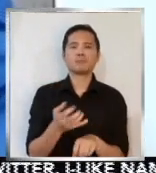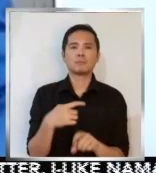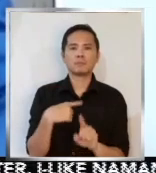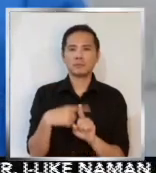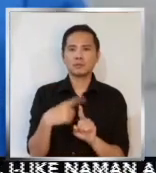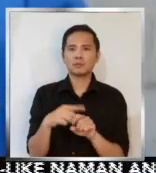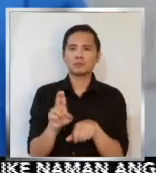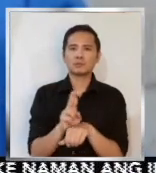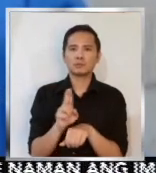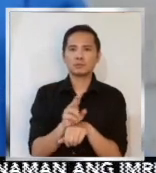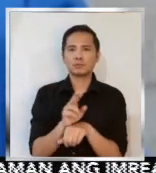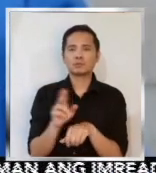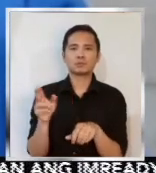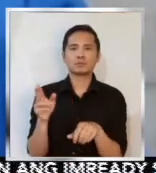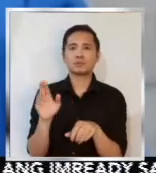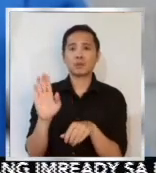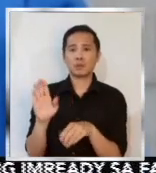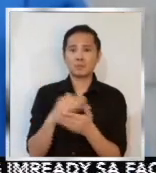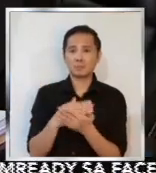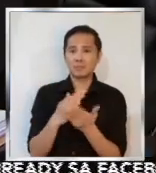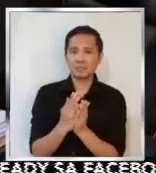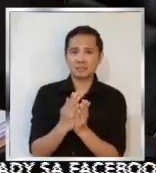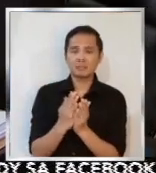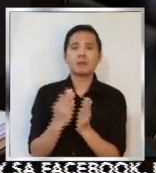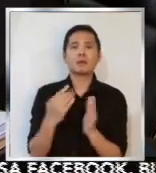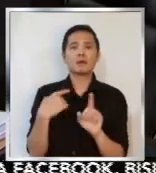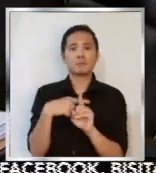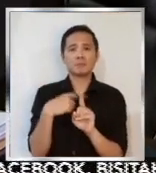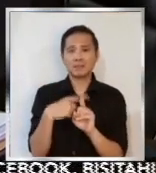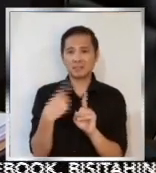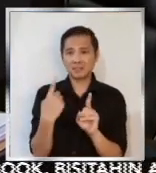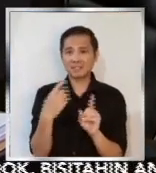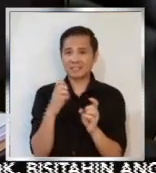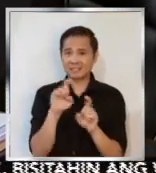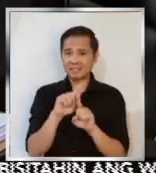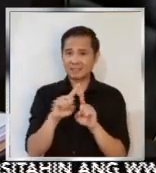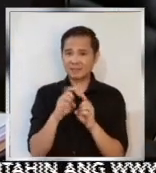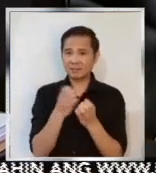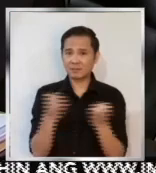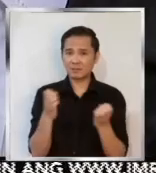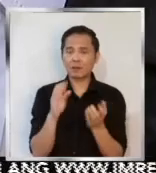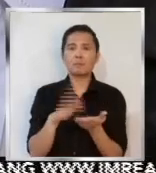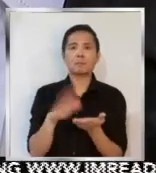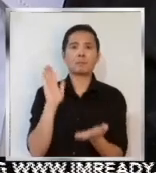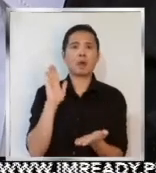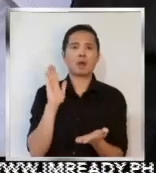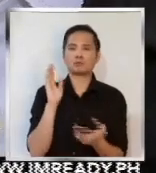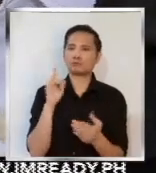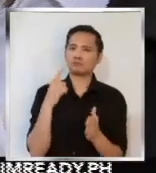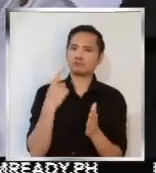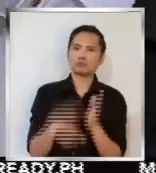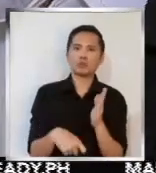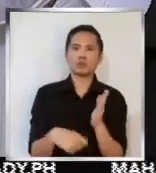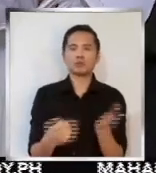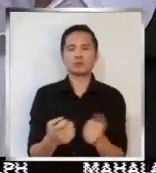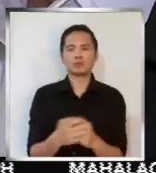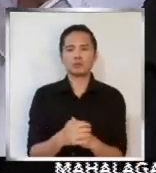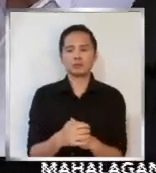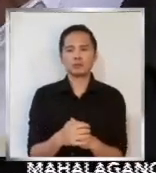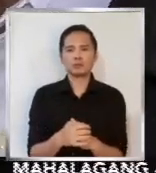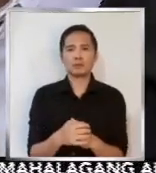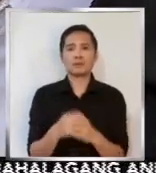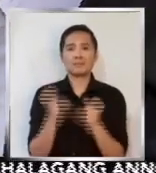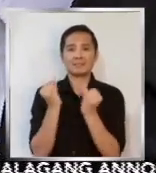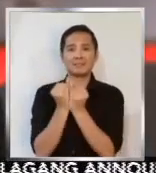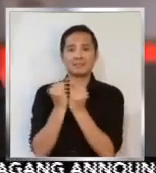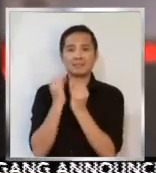operating budget. Pangatlo, yung overpricing ng IT equipment. Kasama raw sa mga irerekomenda nilang sampahan ng kaso, sina PhilHealth President and CEO